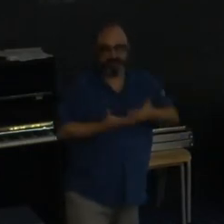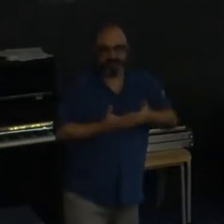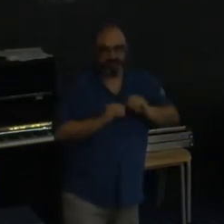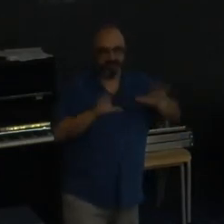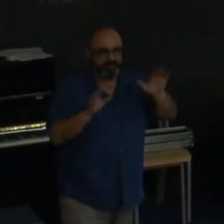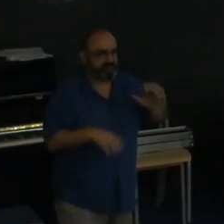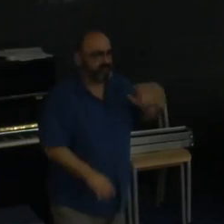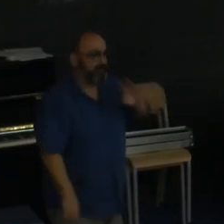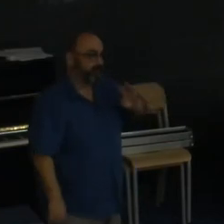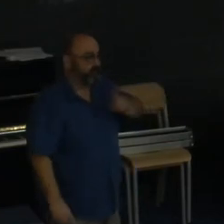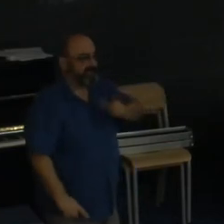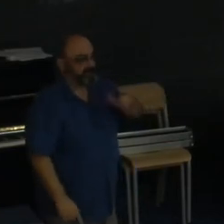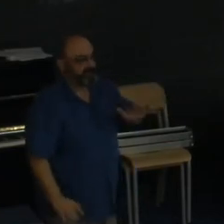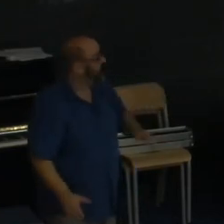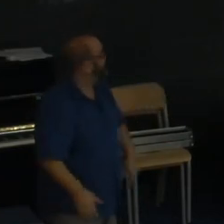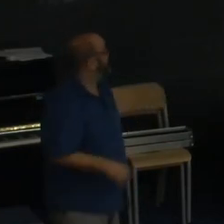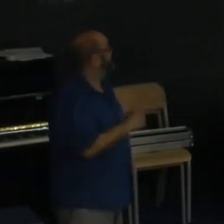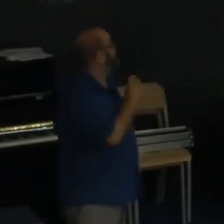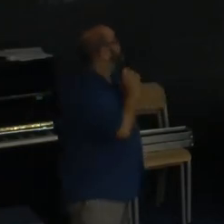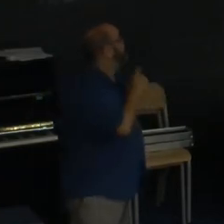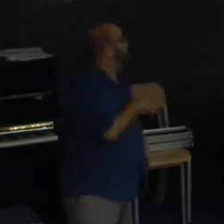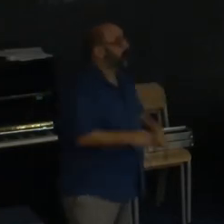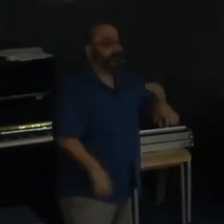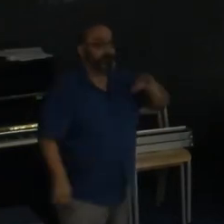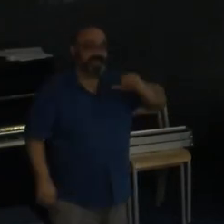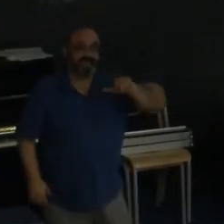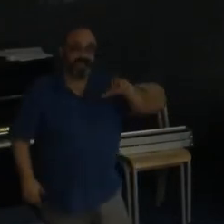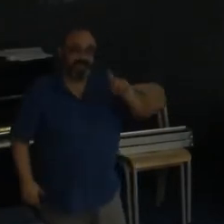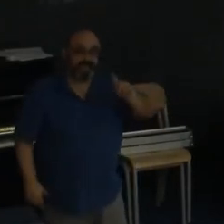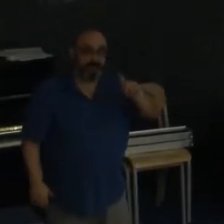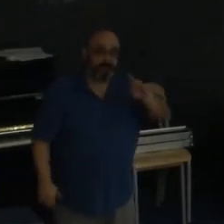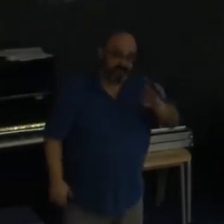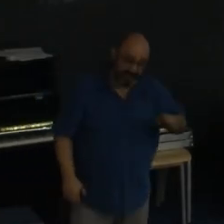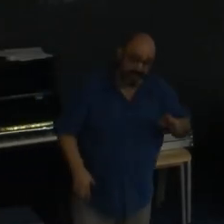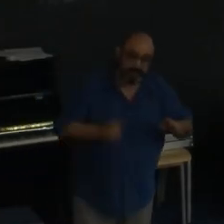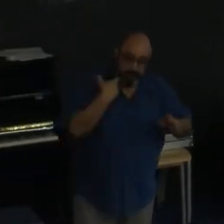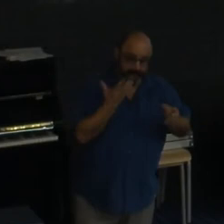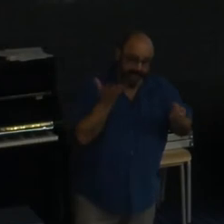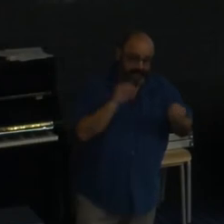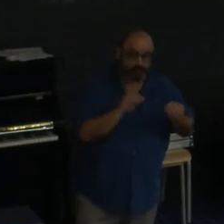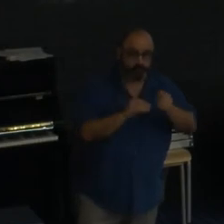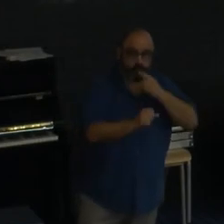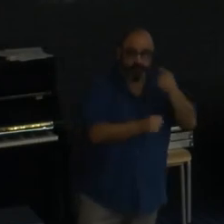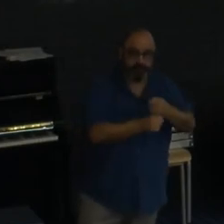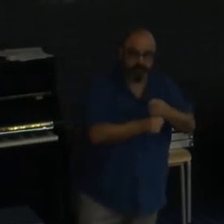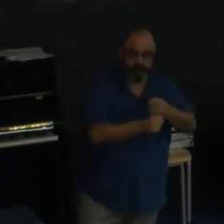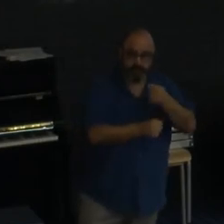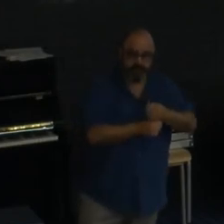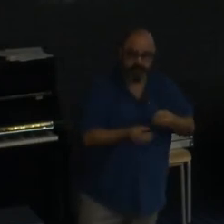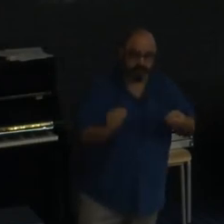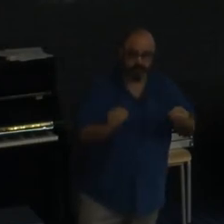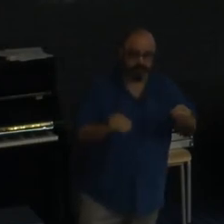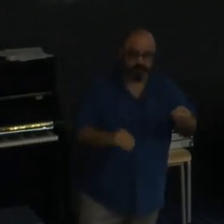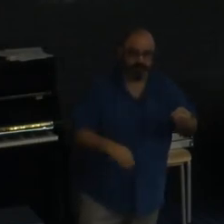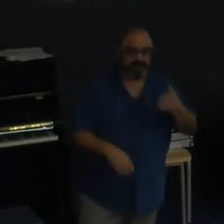C'est pas une conférence inutile, alors. En fait, PDB permet de rajouter des commandes. Donc, ces